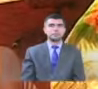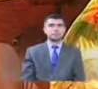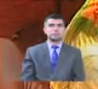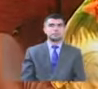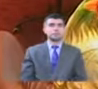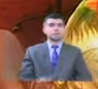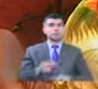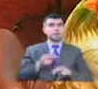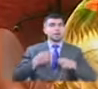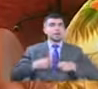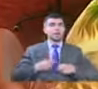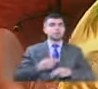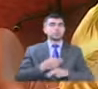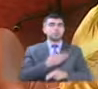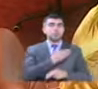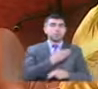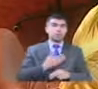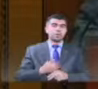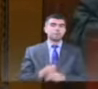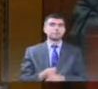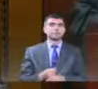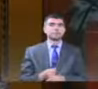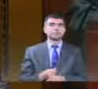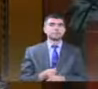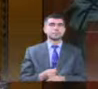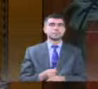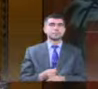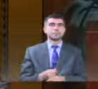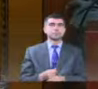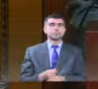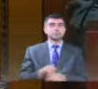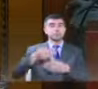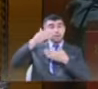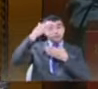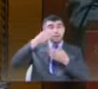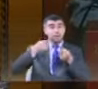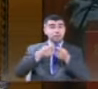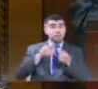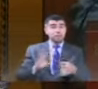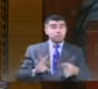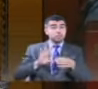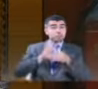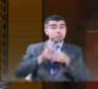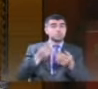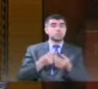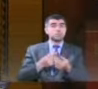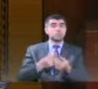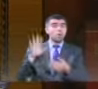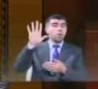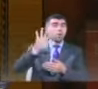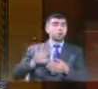سيد رئيس الحكومة محترم، المغرب انخرط في شراكة متقدمة مع